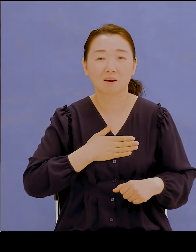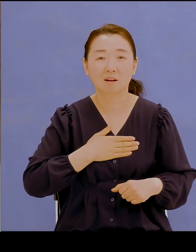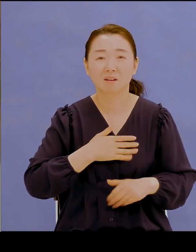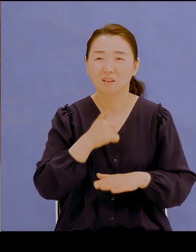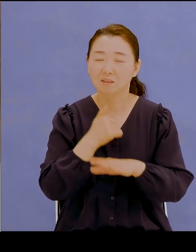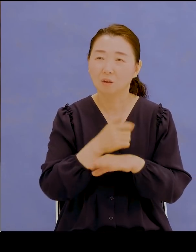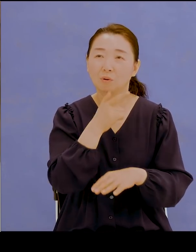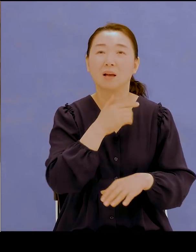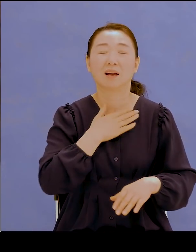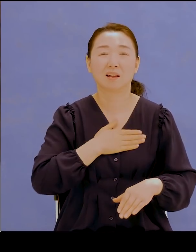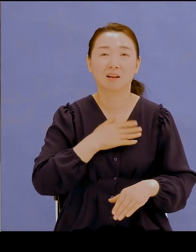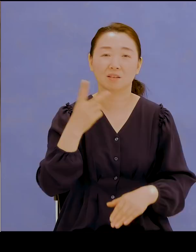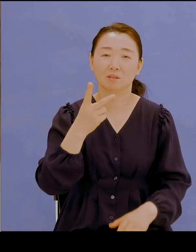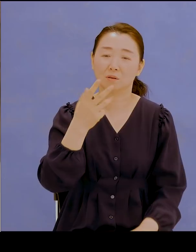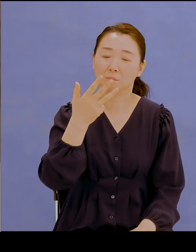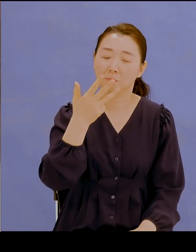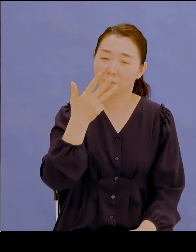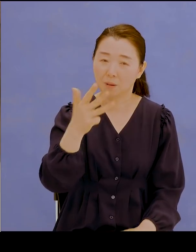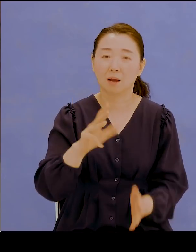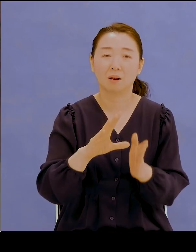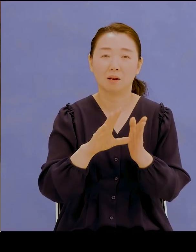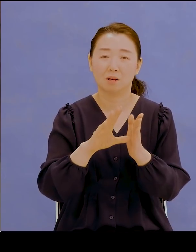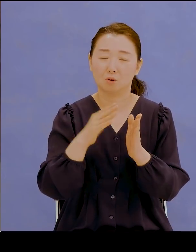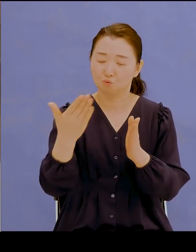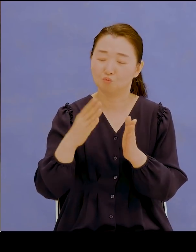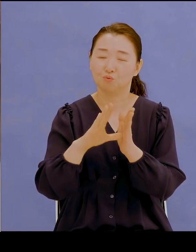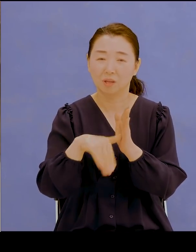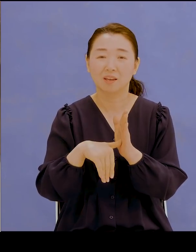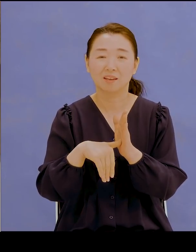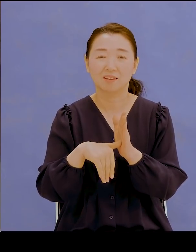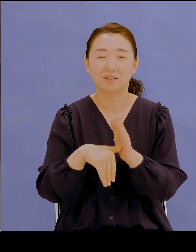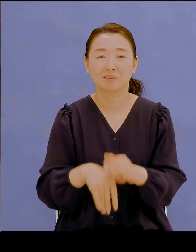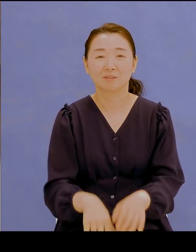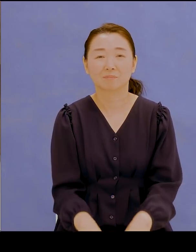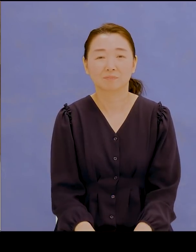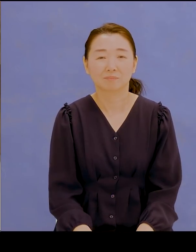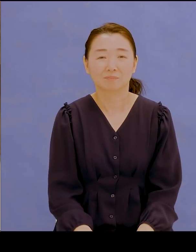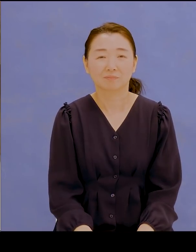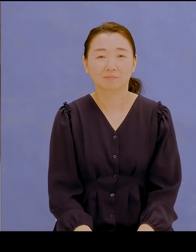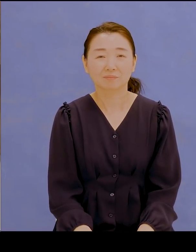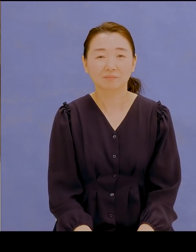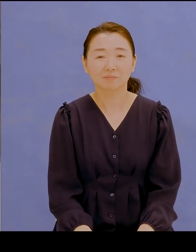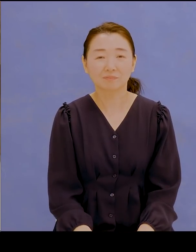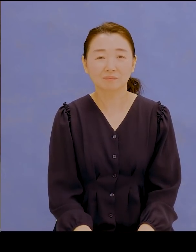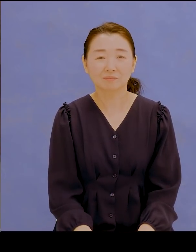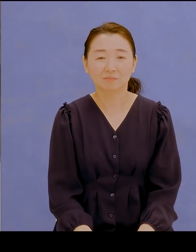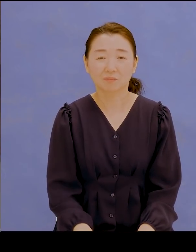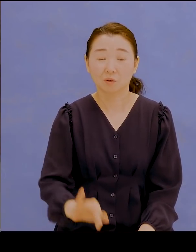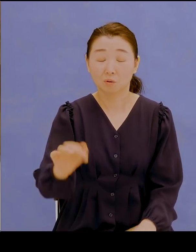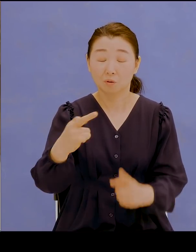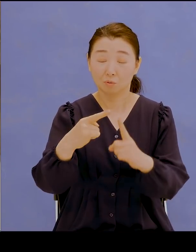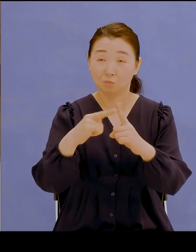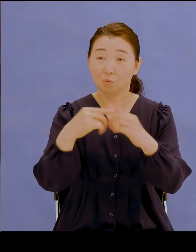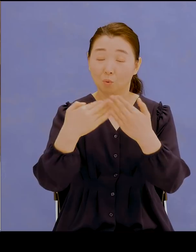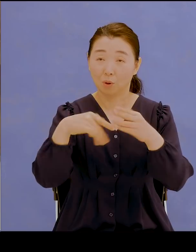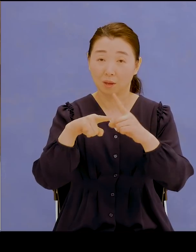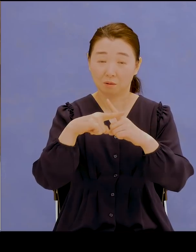나중에 알았죠. 한 네. 2008년 정도, 9년인가? 그때 어느 때와 마찬가지로 이제 언니랑 이제 교회를